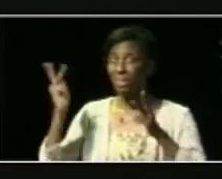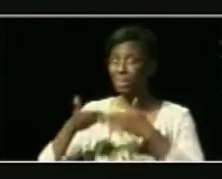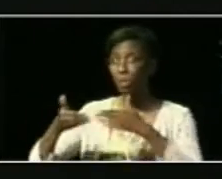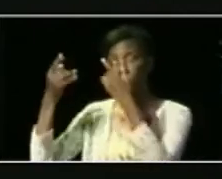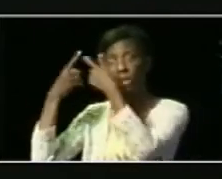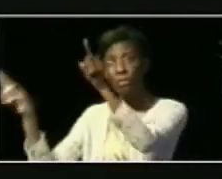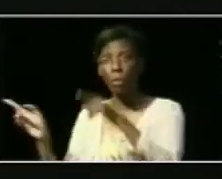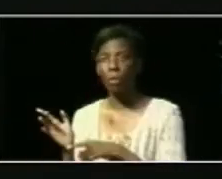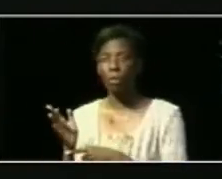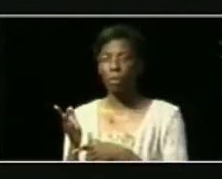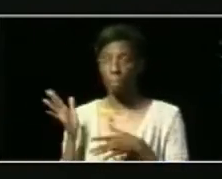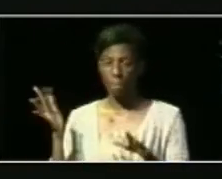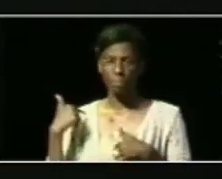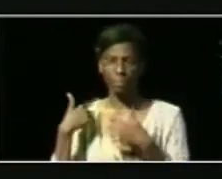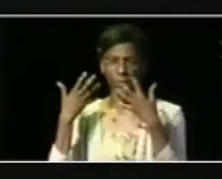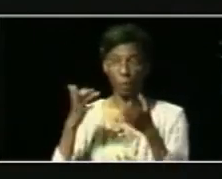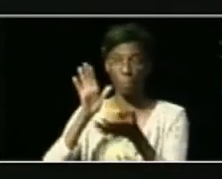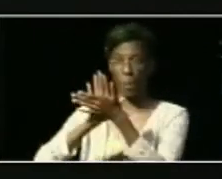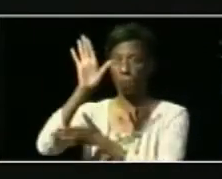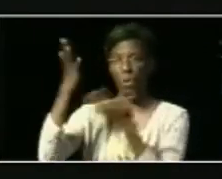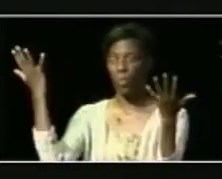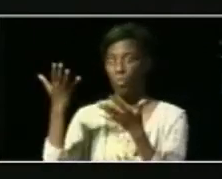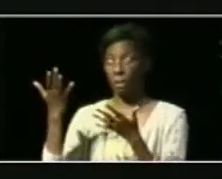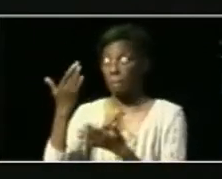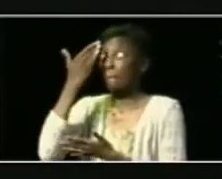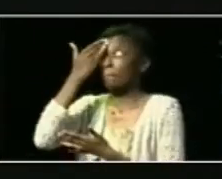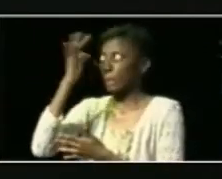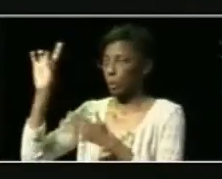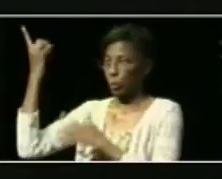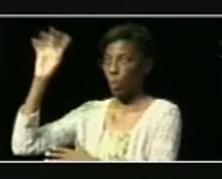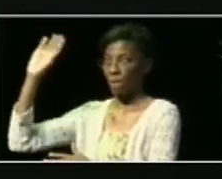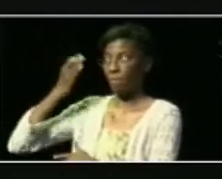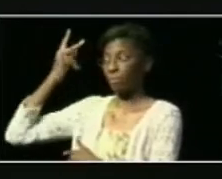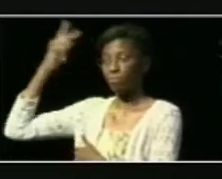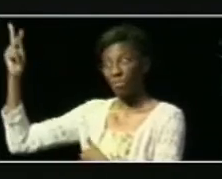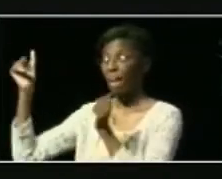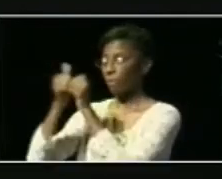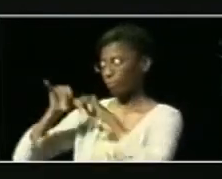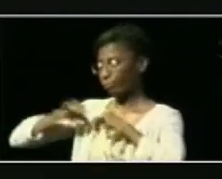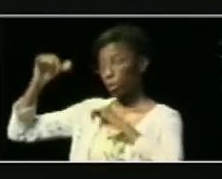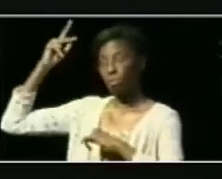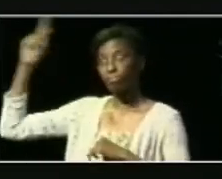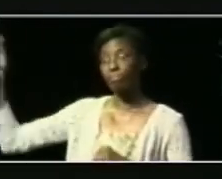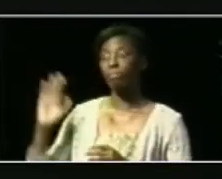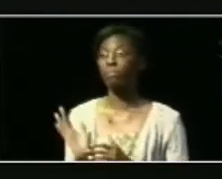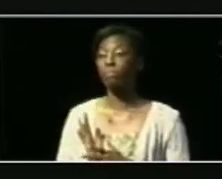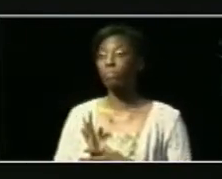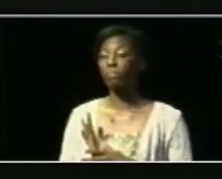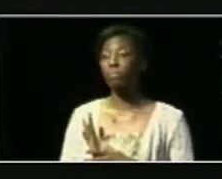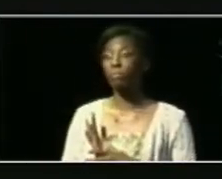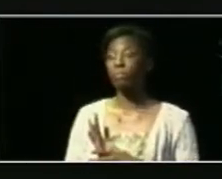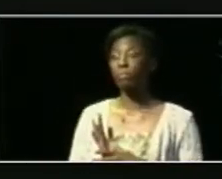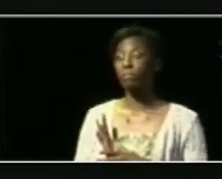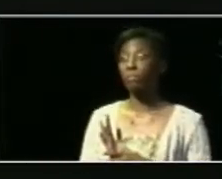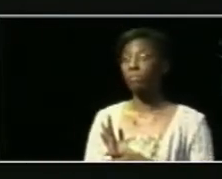you something. Mais je vais vous promettre quelque chose. By God's grace. Par la grâce de Dieu. Through his power. À travers sa puissance. Through the